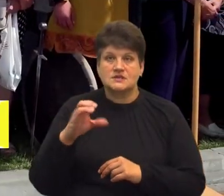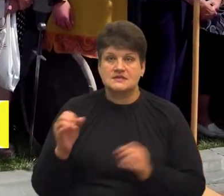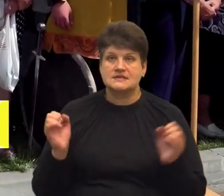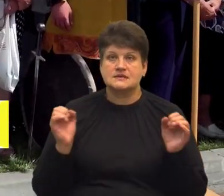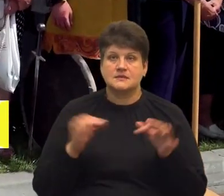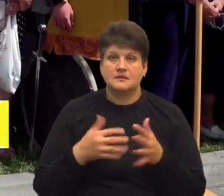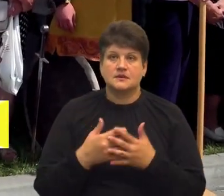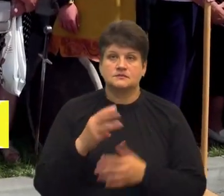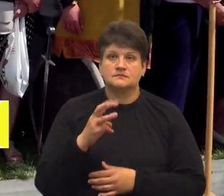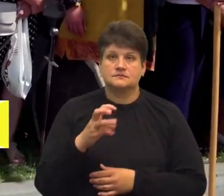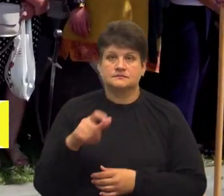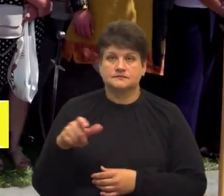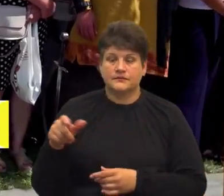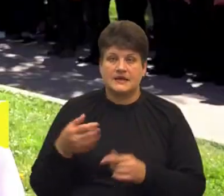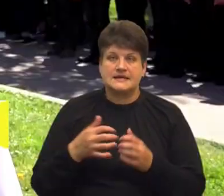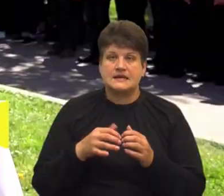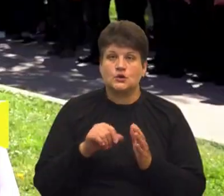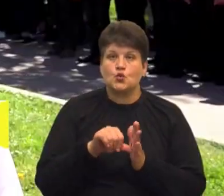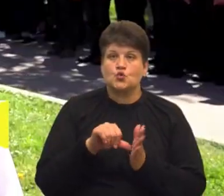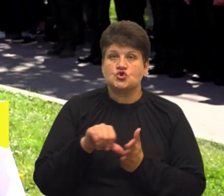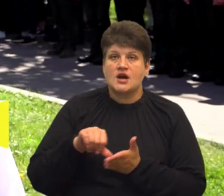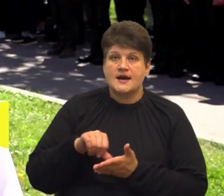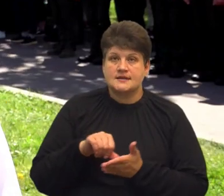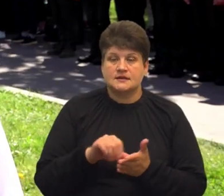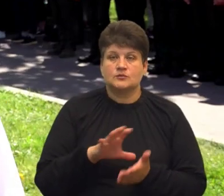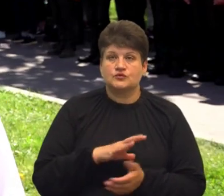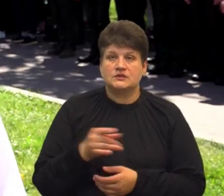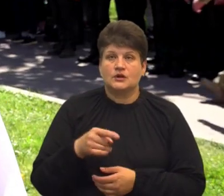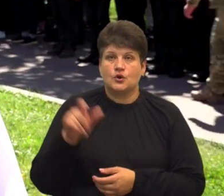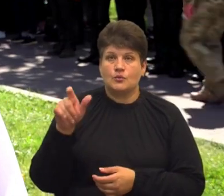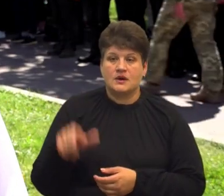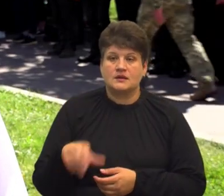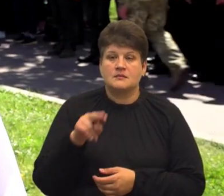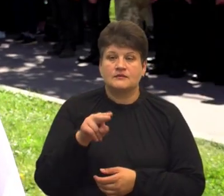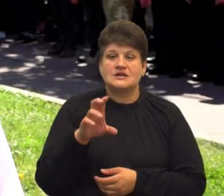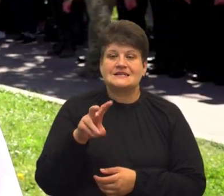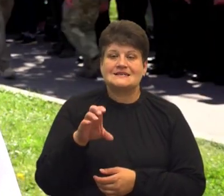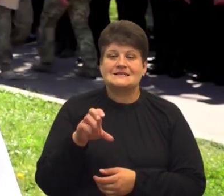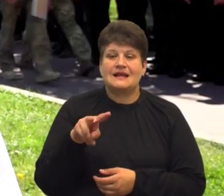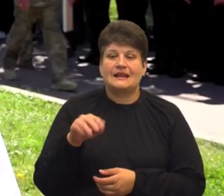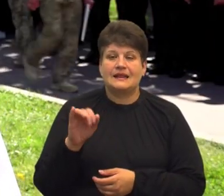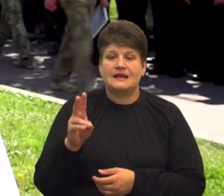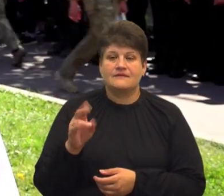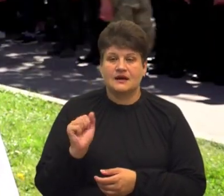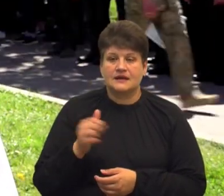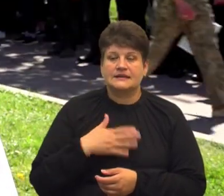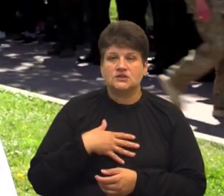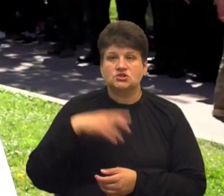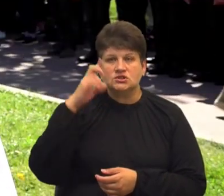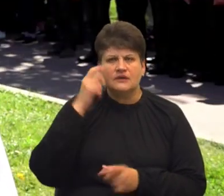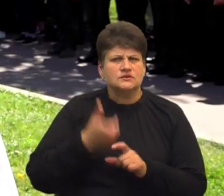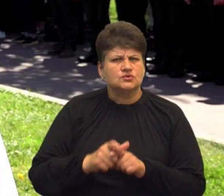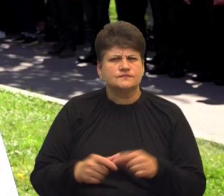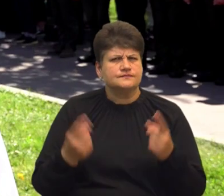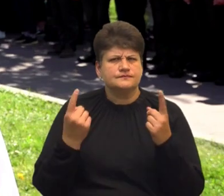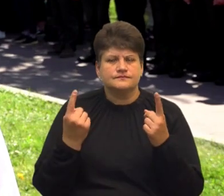три сотні людей серед учасників заходу тернополянин Павло сливка наша державний глибока вона досягає